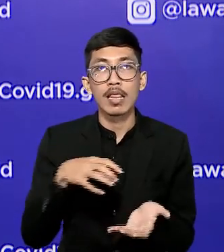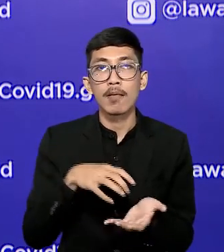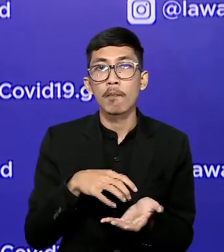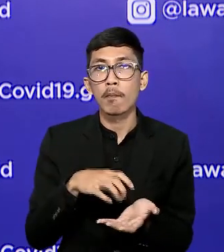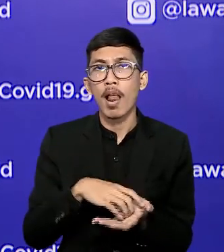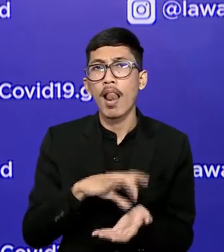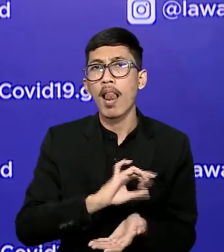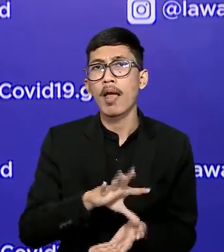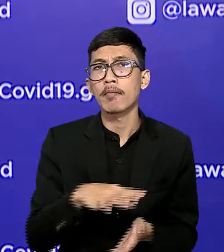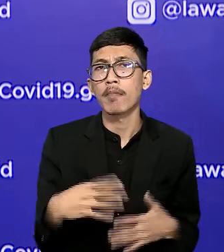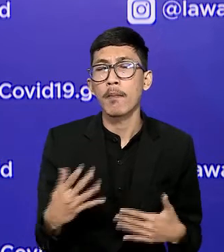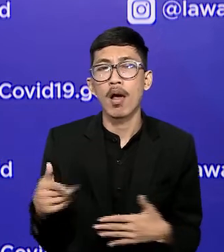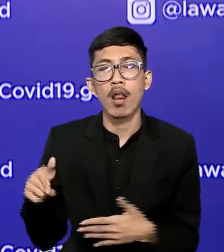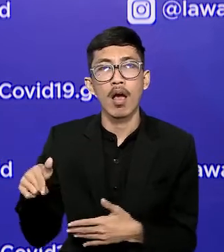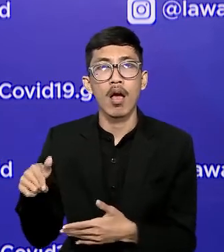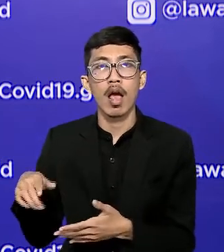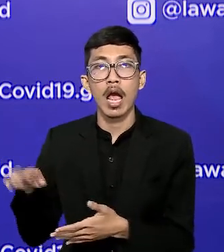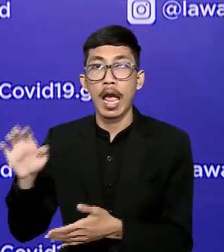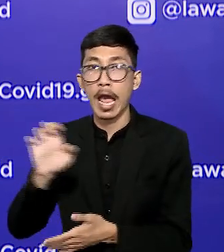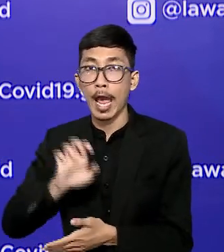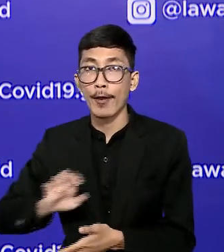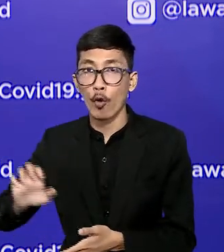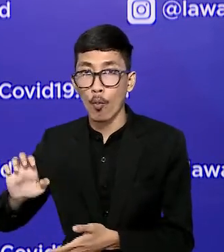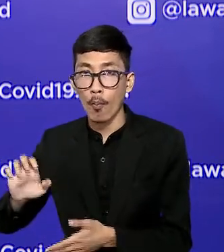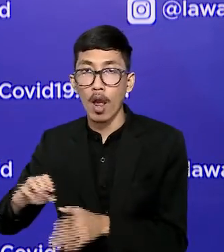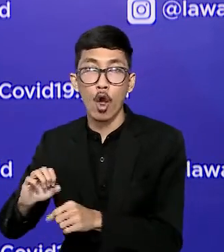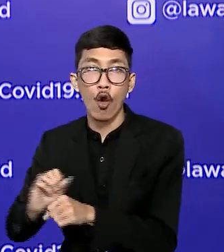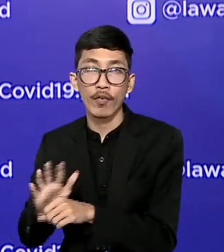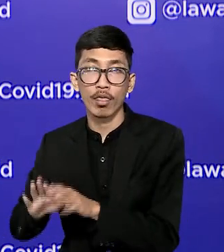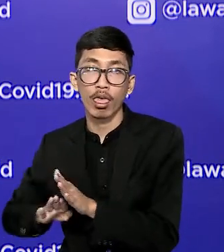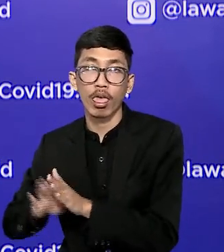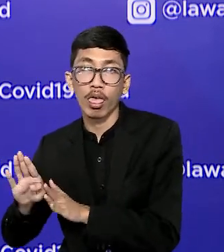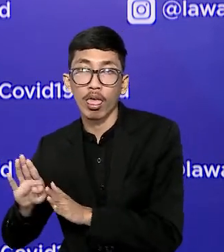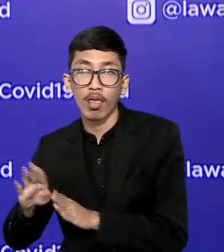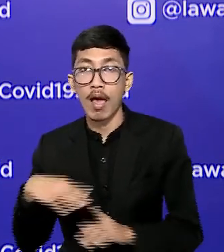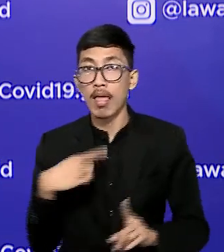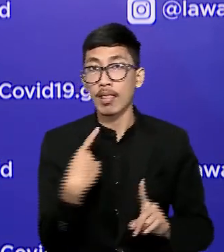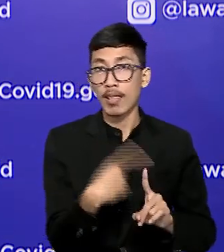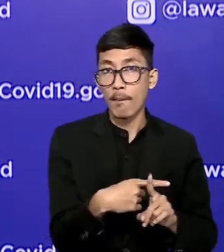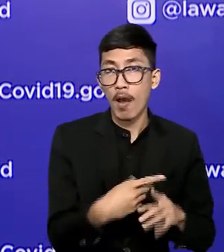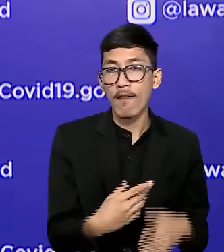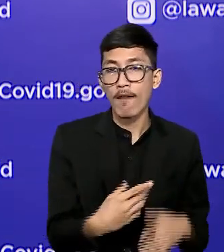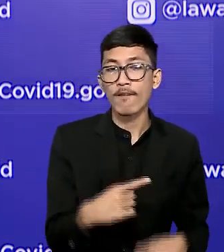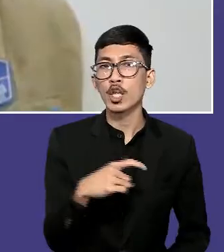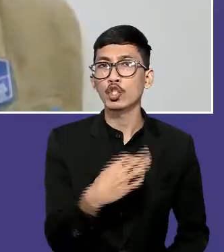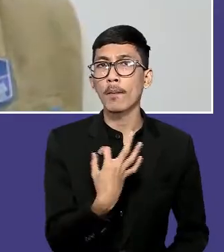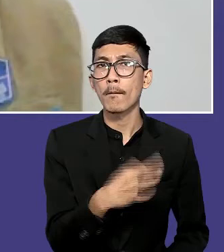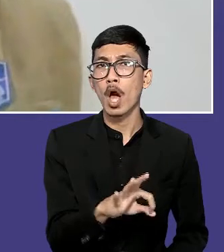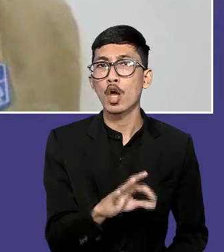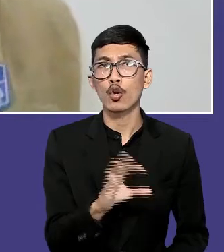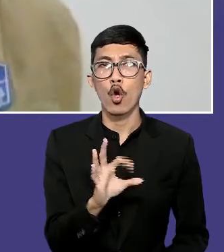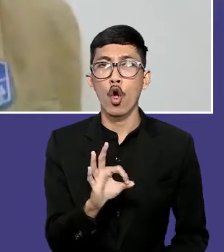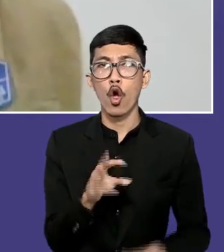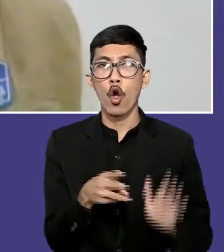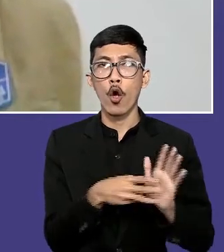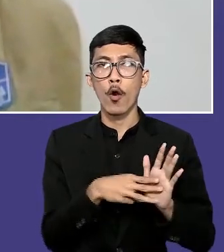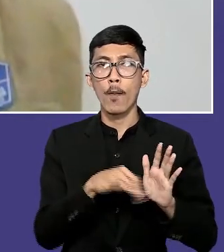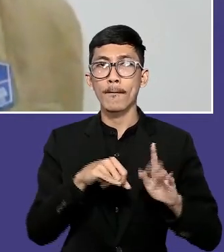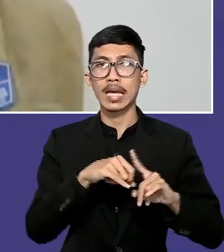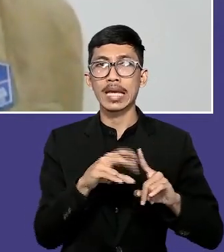hubungan Asus di sana dengan munculnya varian omicron ini juga penerapan protokol kesehatan disana Adakah korelasi